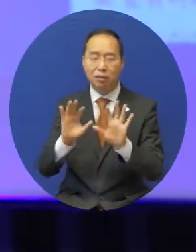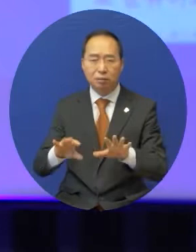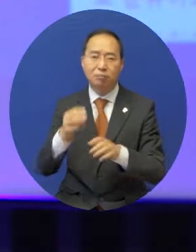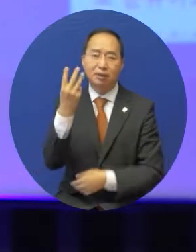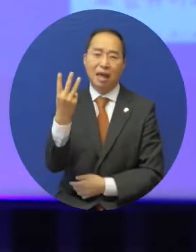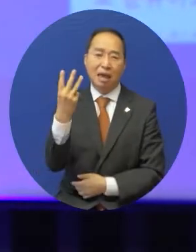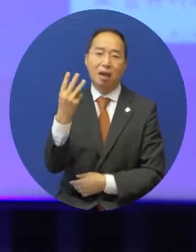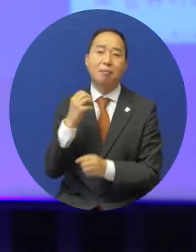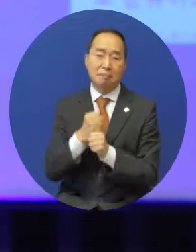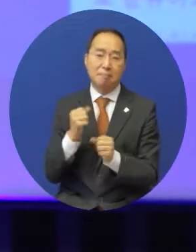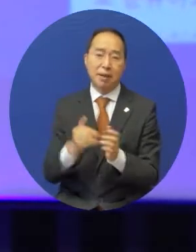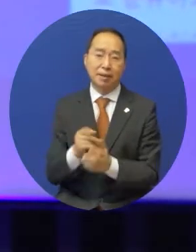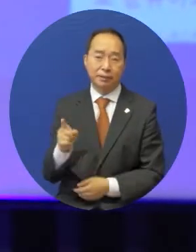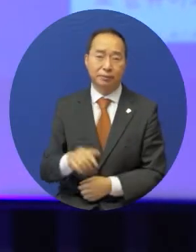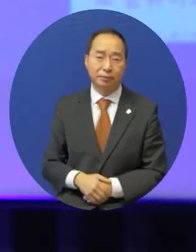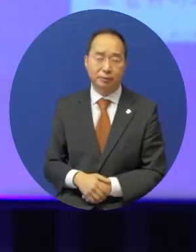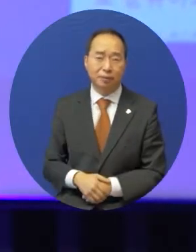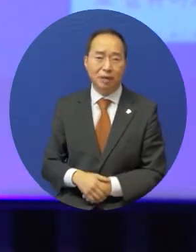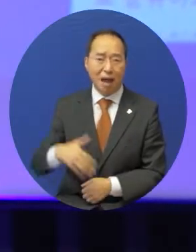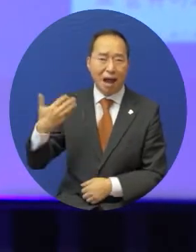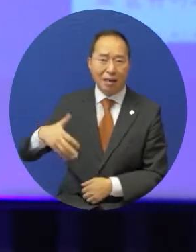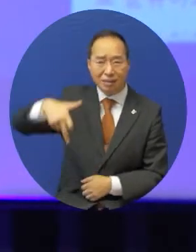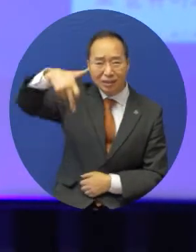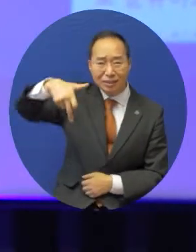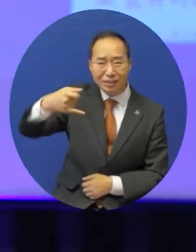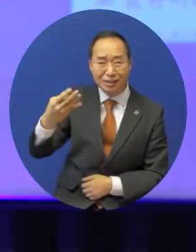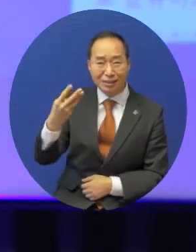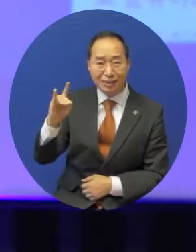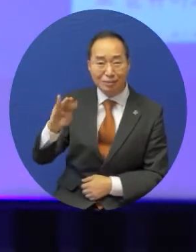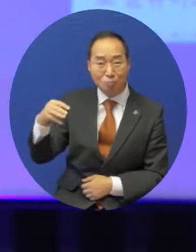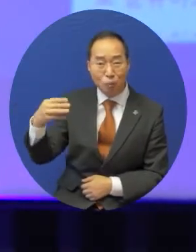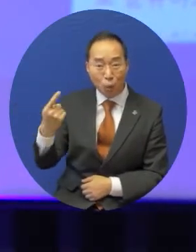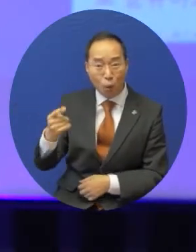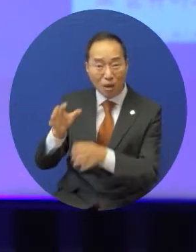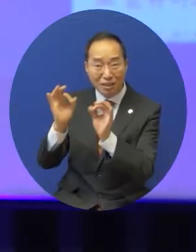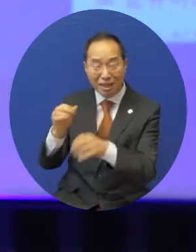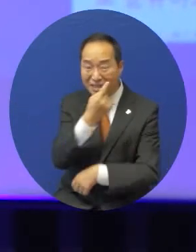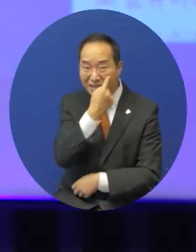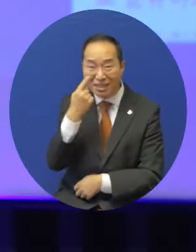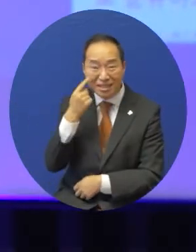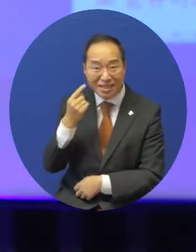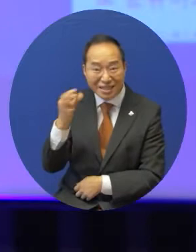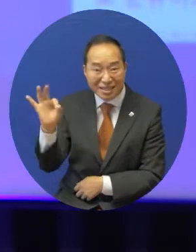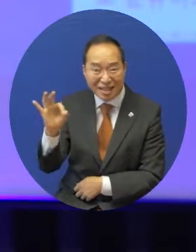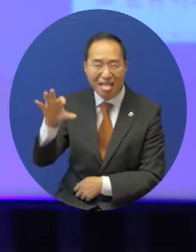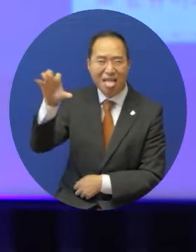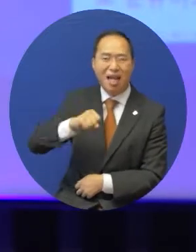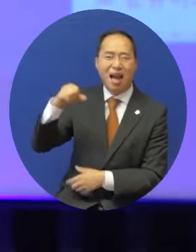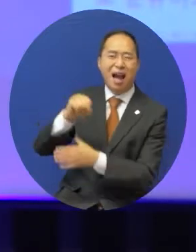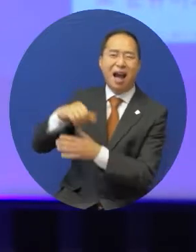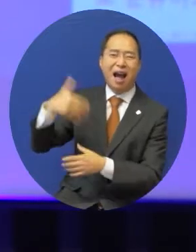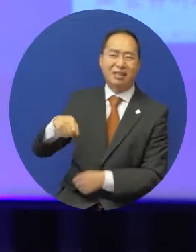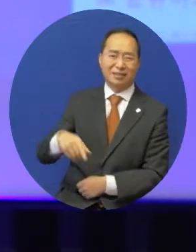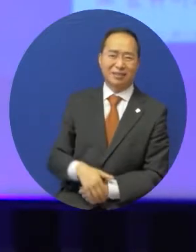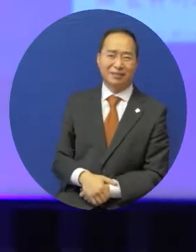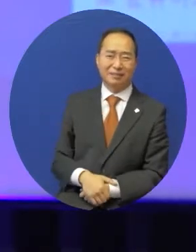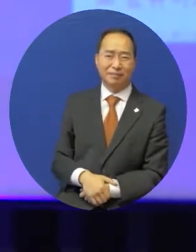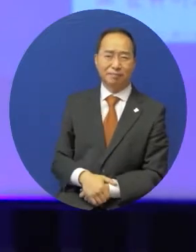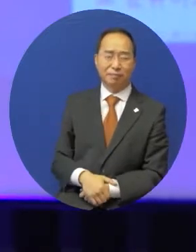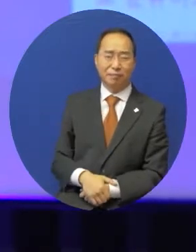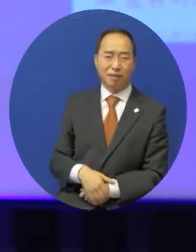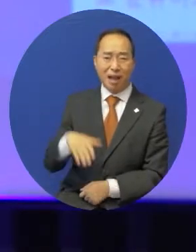3개 정도 만들어졌는데 아직 그 크립토 라이센스는 허락되어 있지 않는 상태죠.